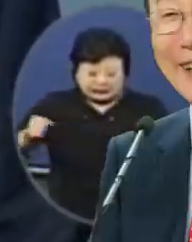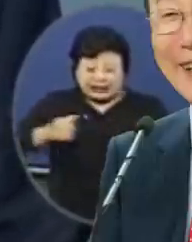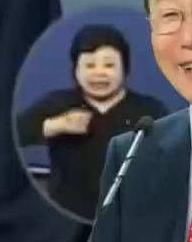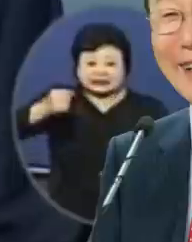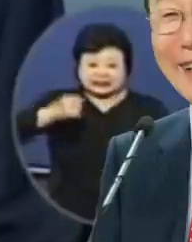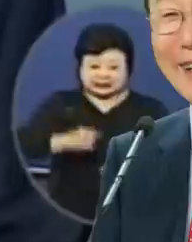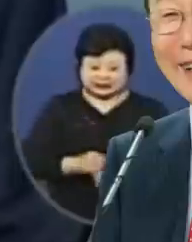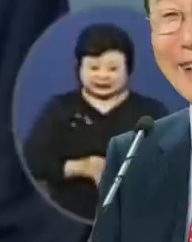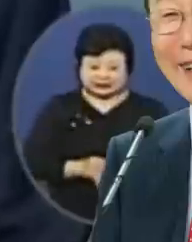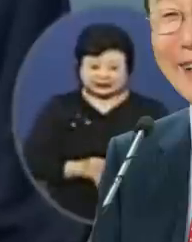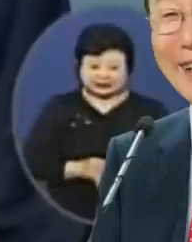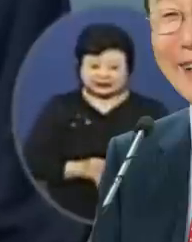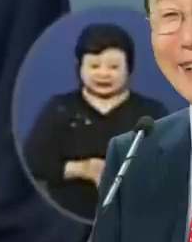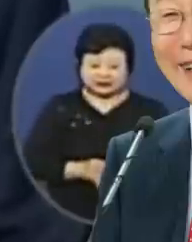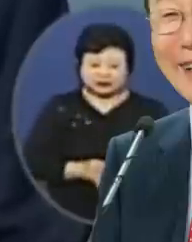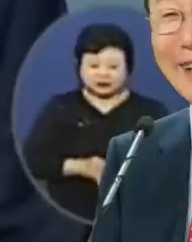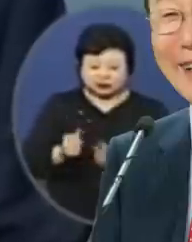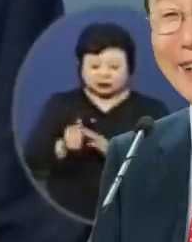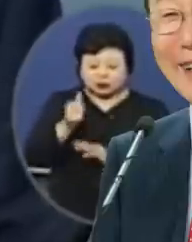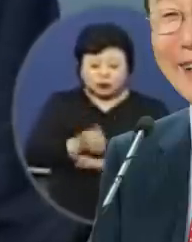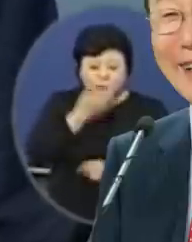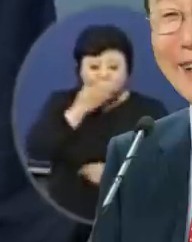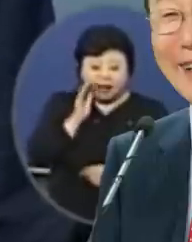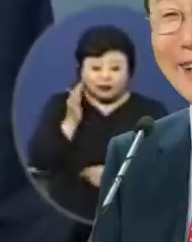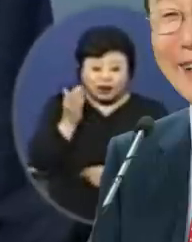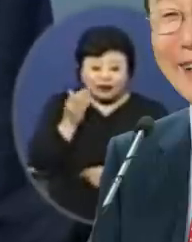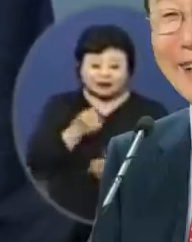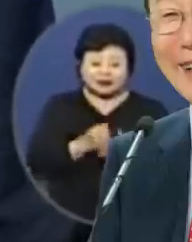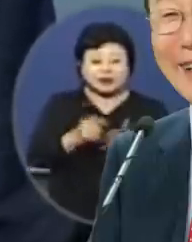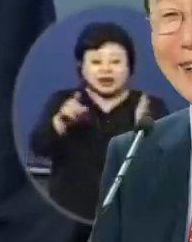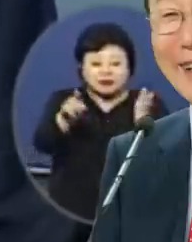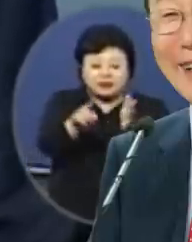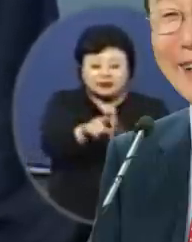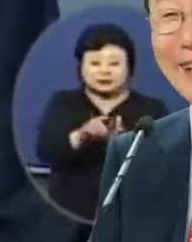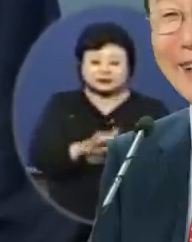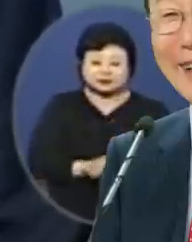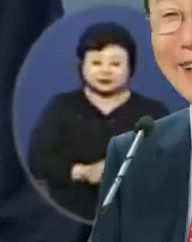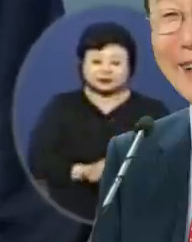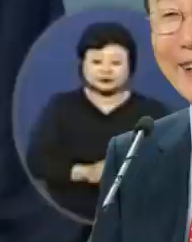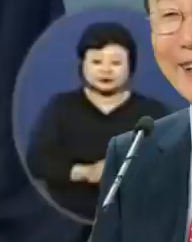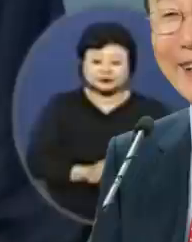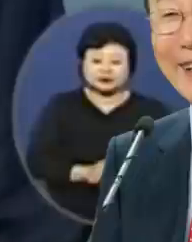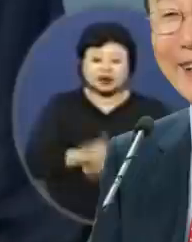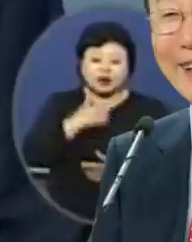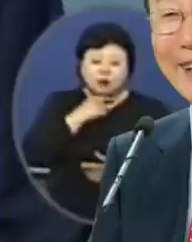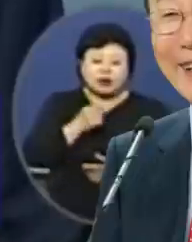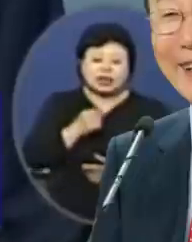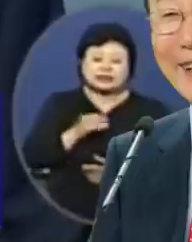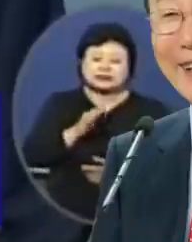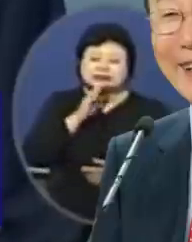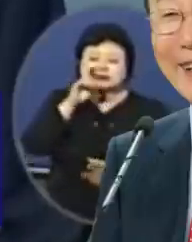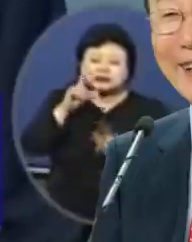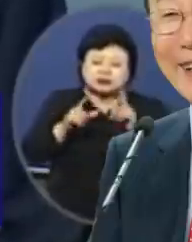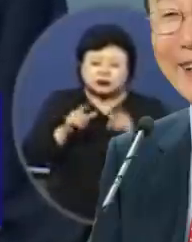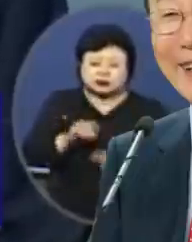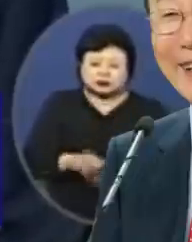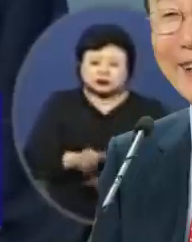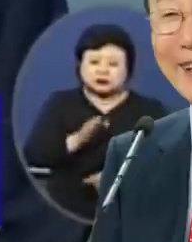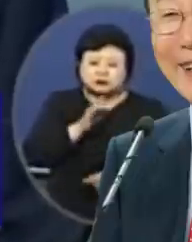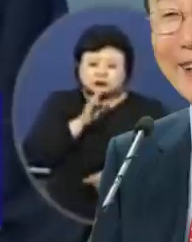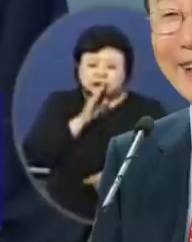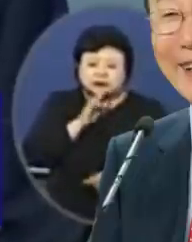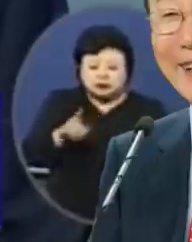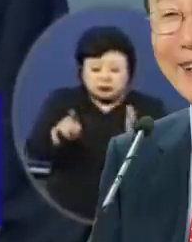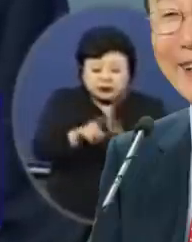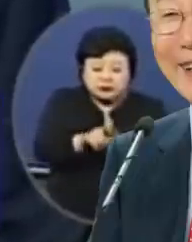백성이 더 나아간다는 것입니다. 그리고 믿음은 바라는 것들이 실상이라고, 믿음이 있으면 실상이